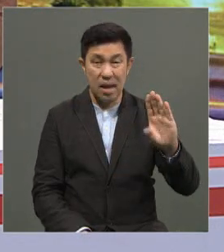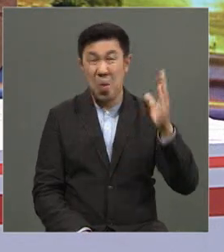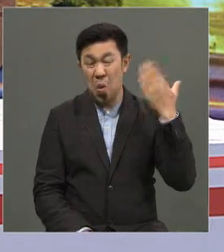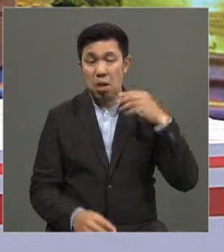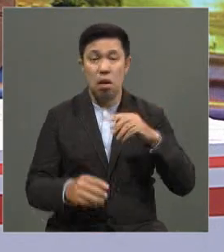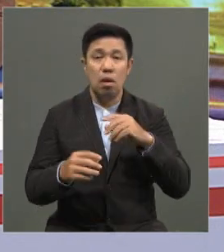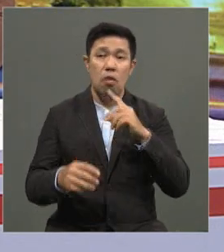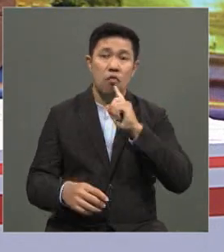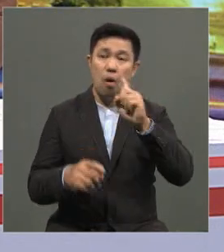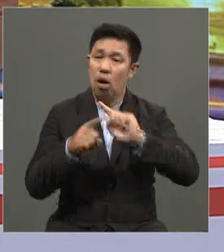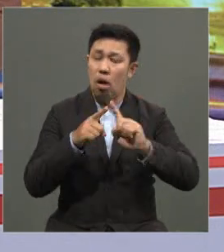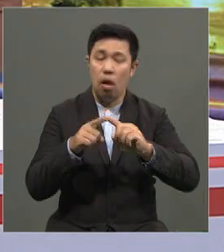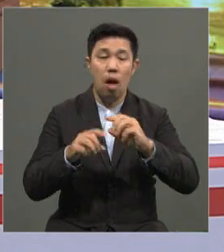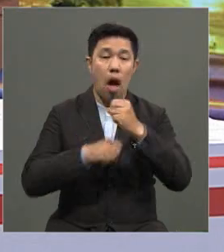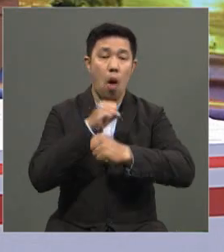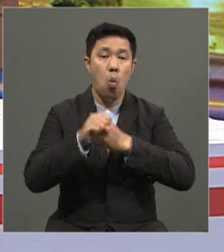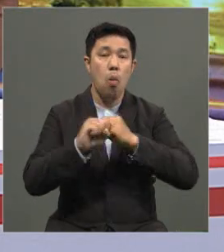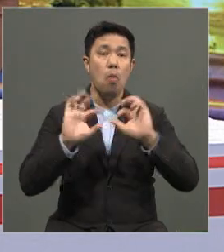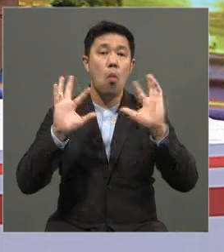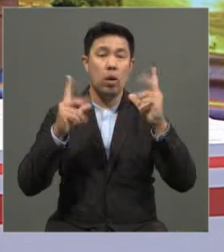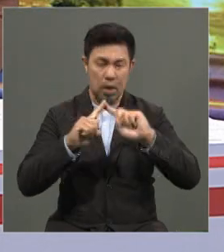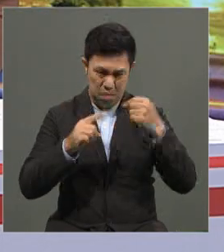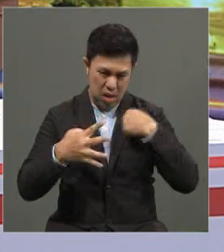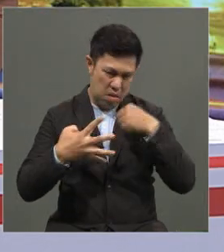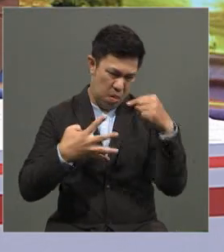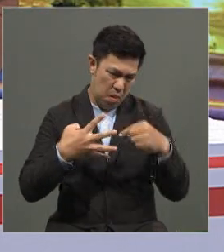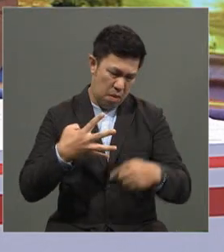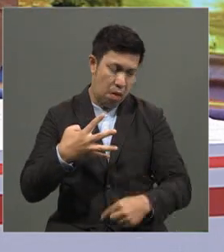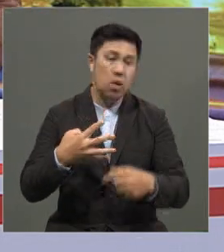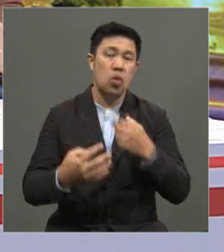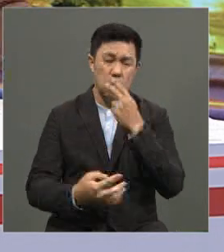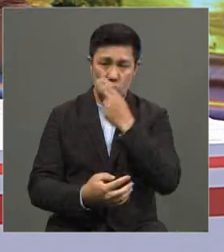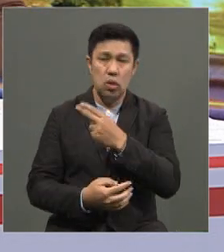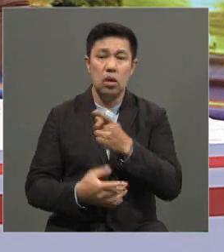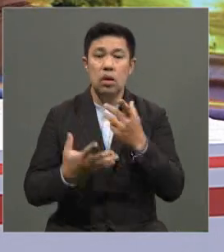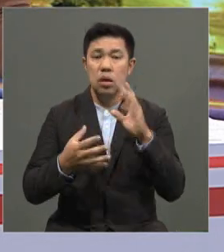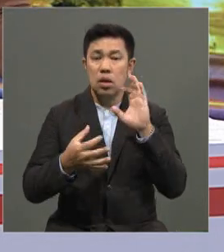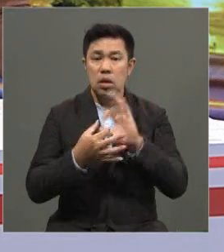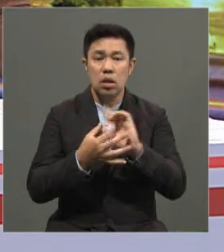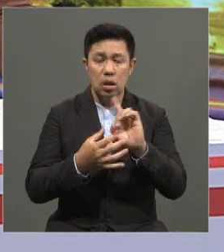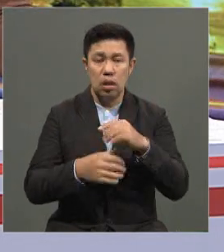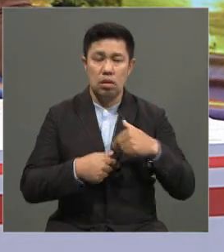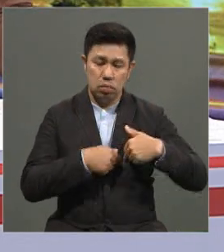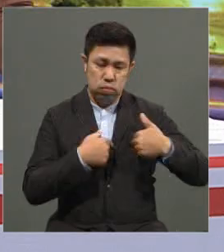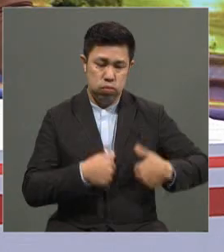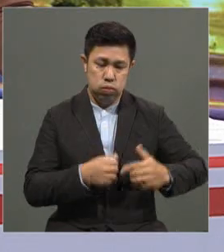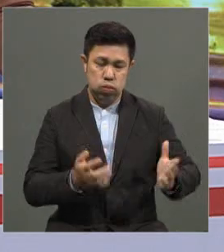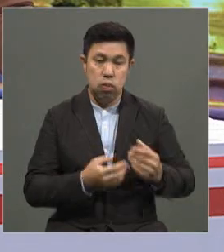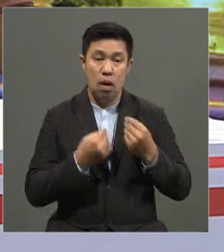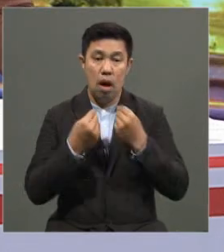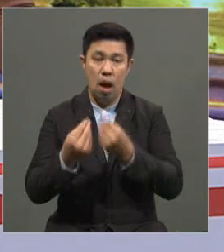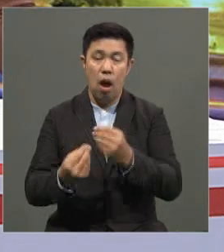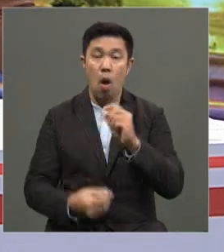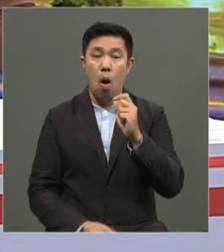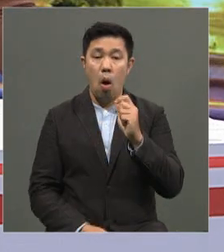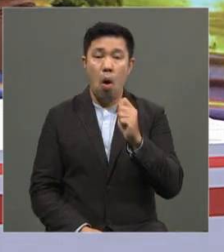หมดอายุความไปแล้วแต่ว่ามันก็ยังมีประเด็นปลีกย่อยที่ยังต้องตามกันต่อแต่ว่ามาดูเรื่องนี้กันก่อนนะคะเป็นการให้กำลังใจองค์กรปกครองส่